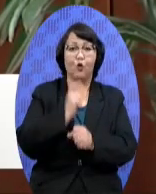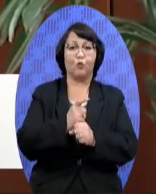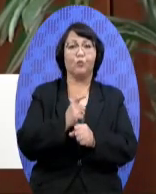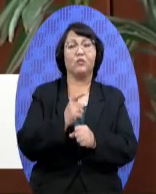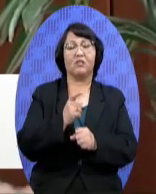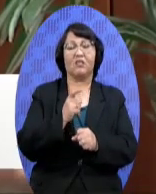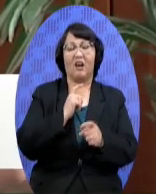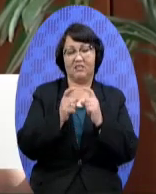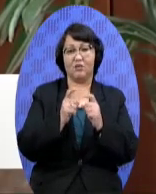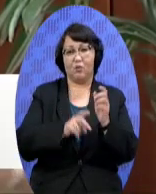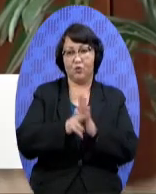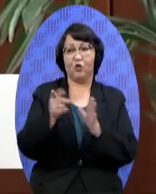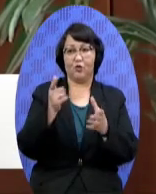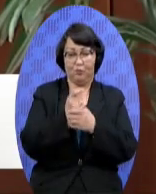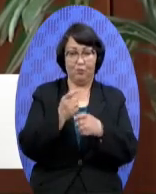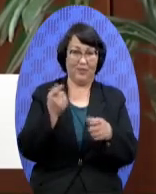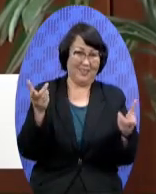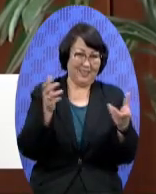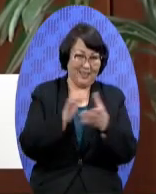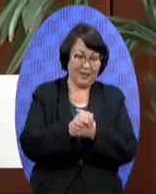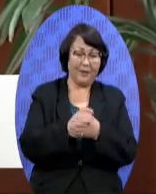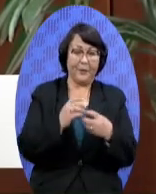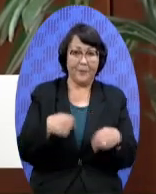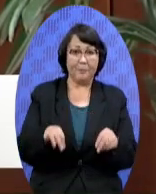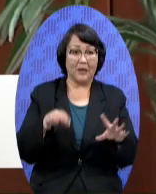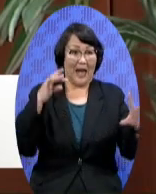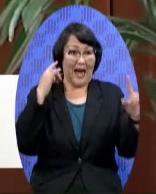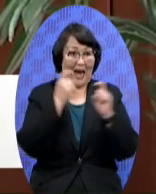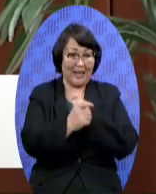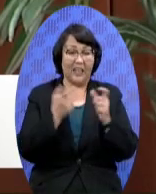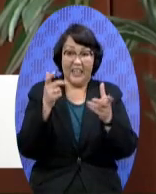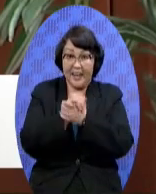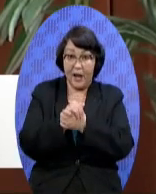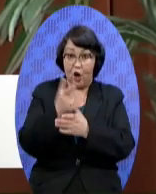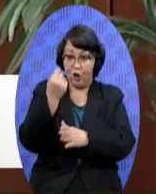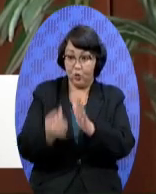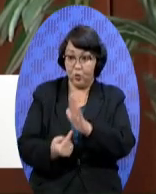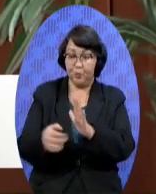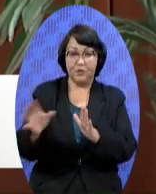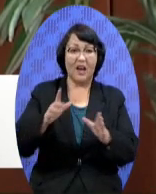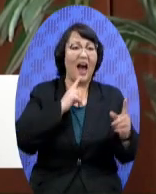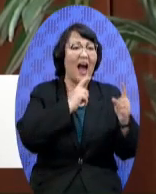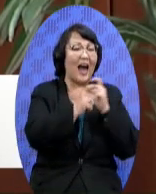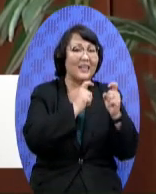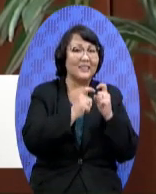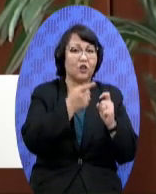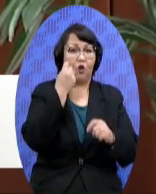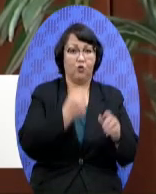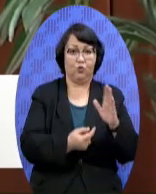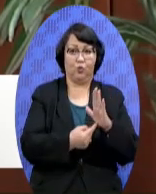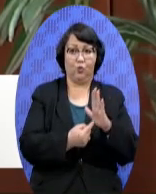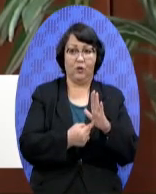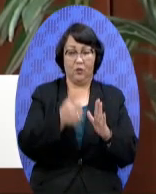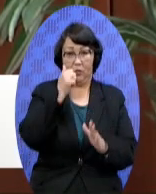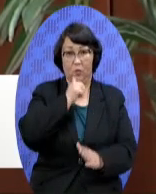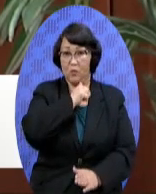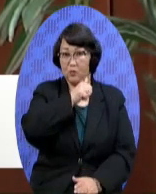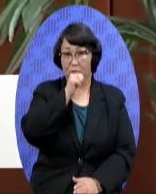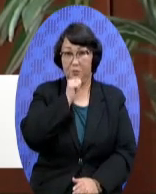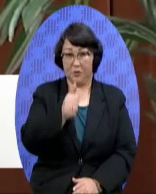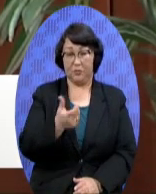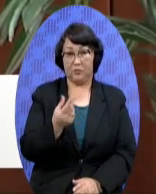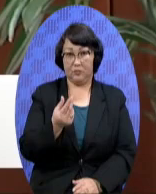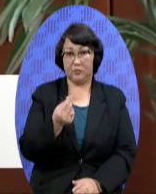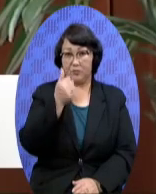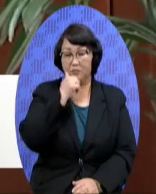хэлбэл гэрээн дээр суурлах биш харилцаан дээр суурлана гэв. Энэ ямар ач холбогдолтой юм бэ гэхээр одоо нууц биш шүү дээ. Олон